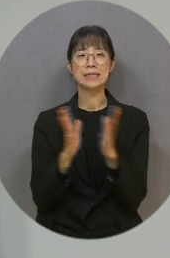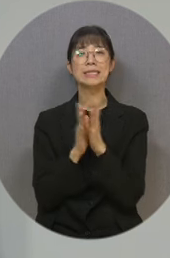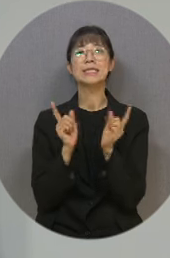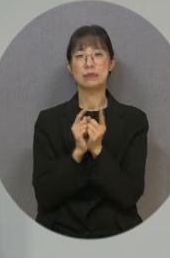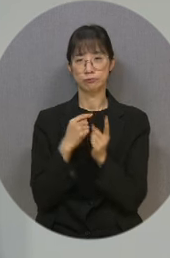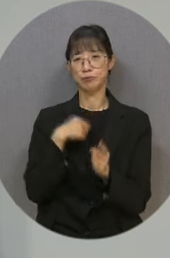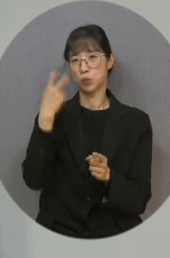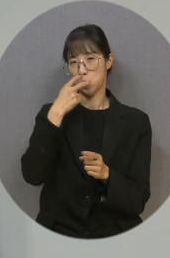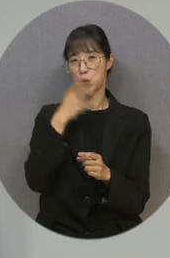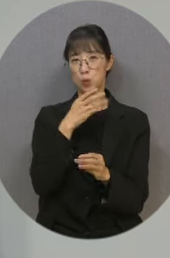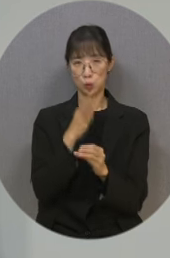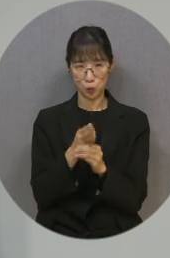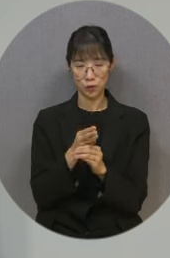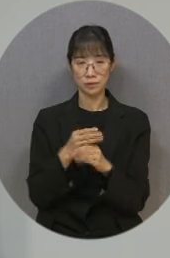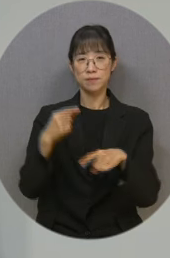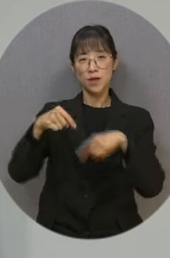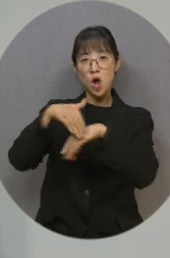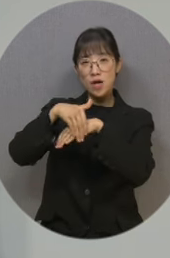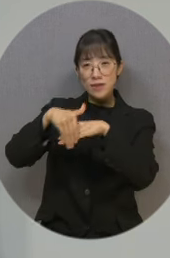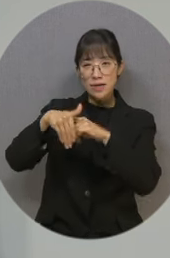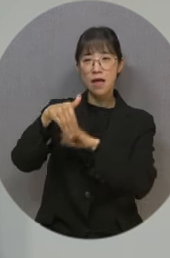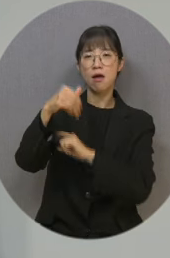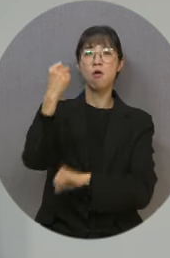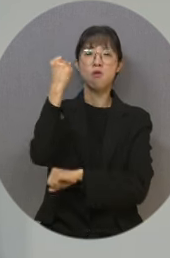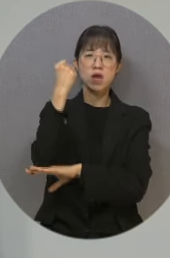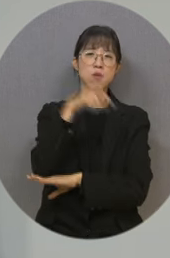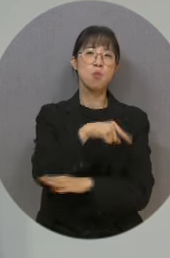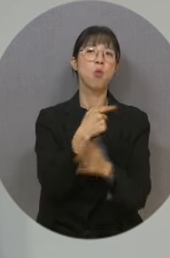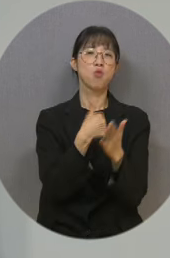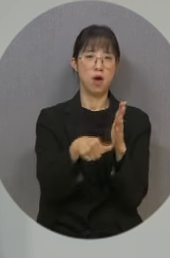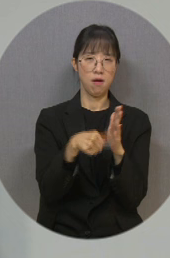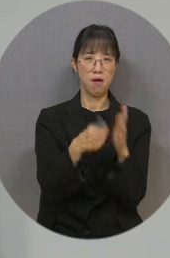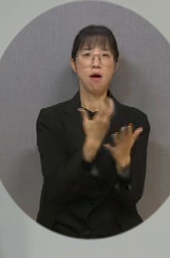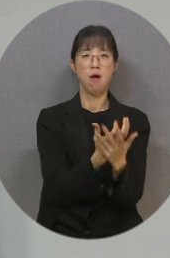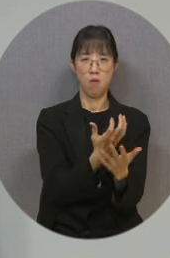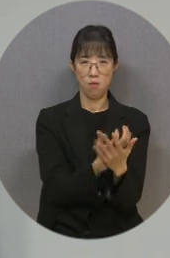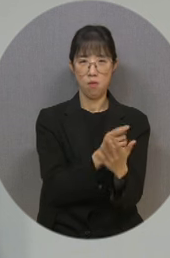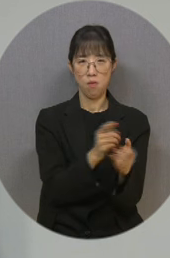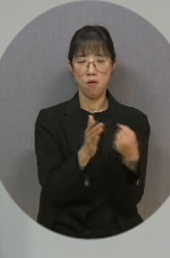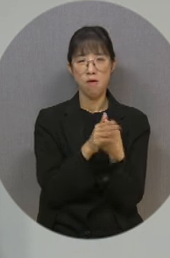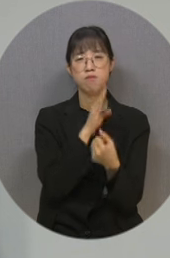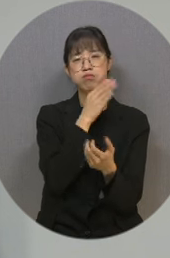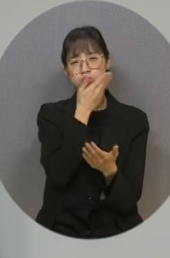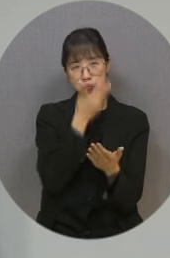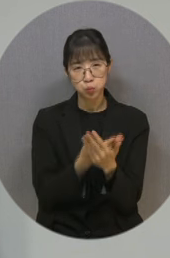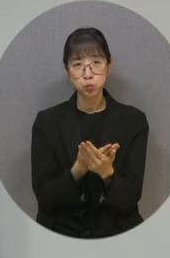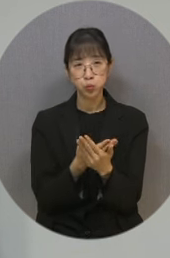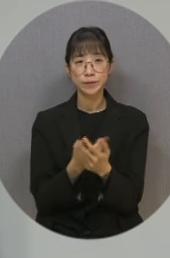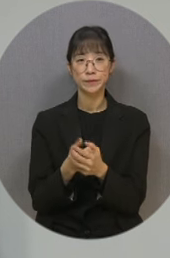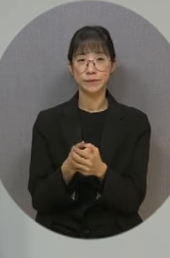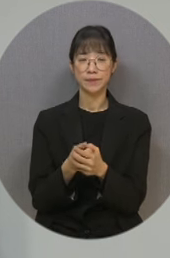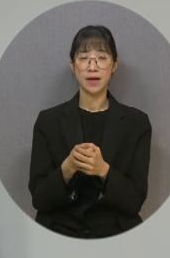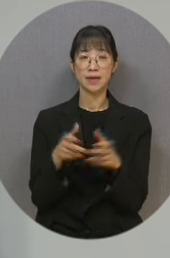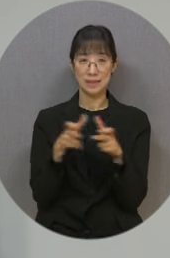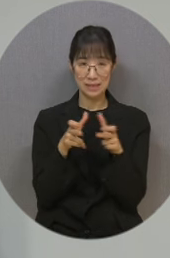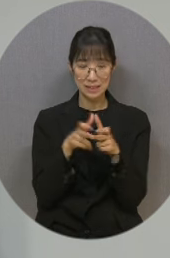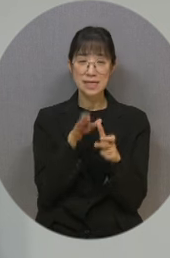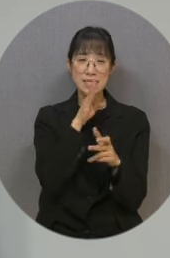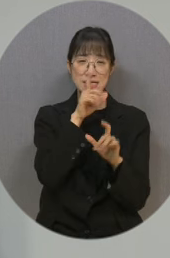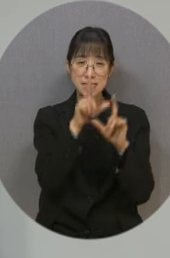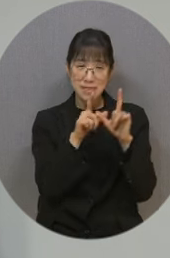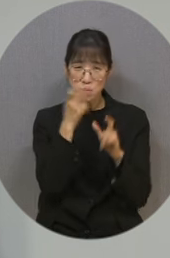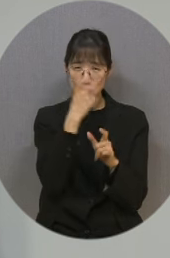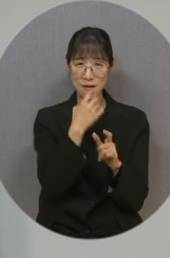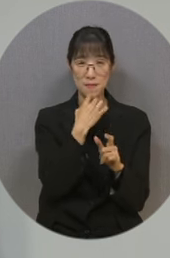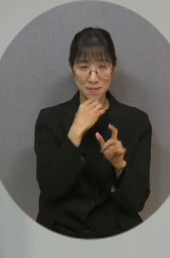하고 있습니다 그래서 정책의 기본이 되기 때문에 그런 실태 조사를 하는데 이제 장애인 실태 조사뿐만 아니라